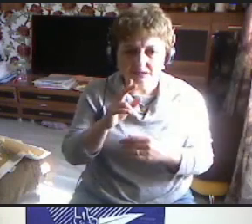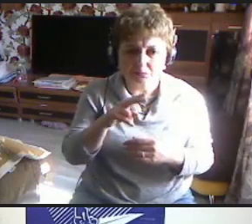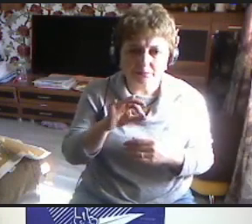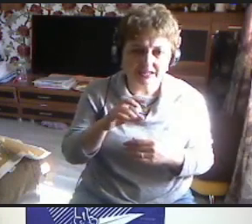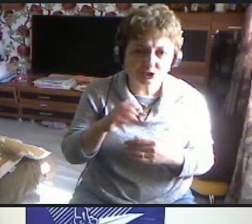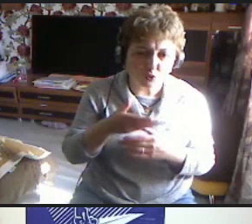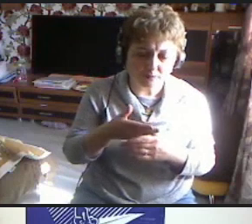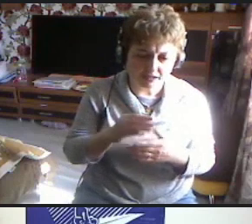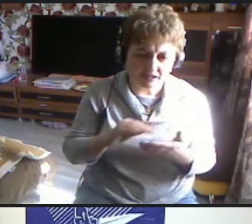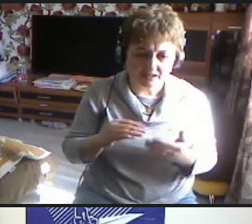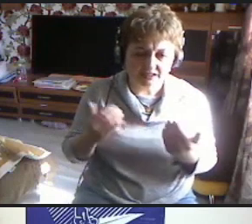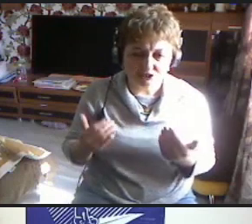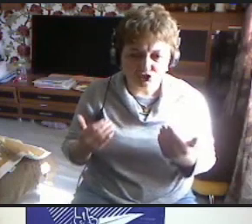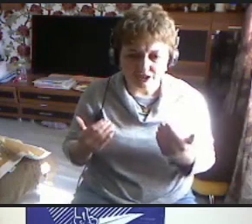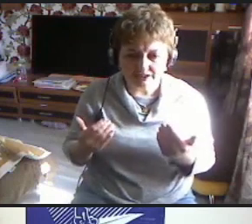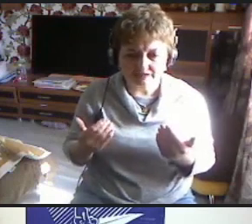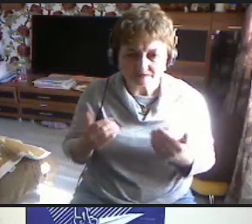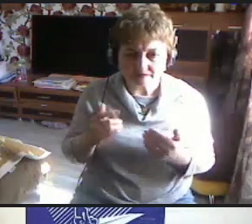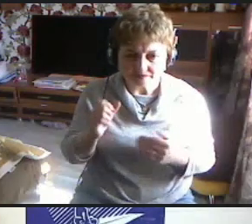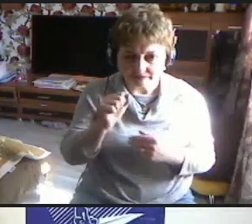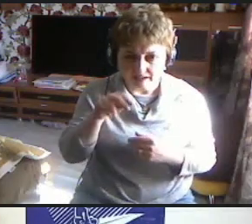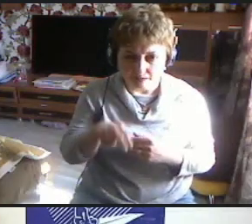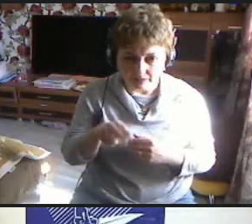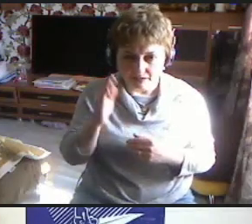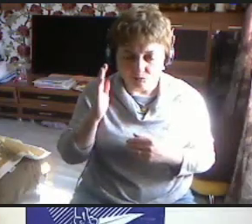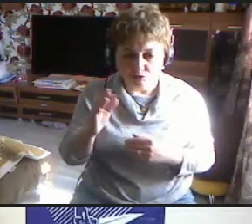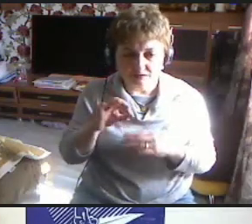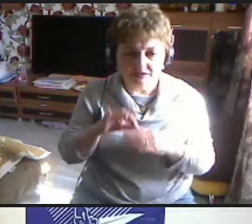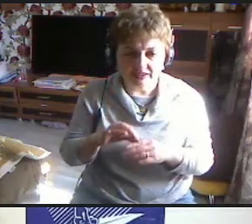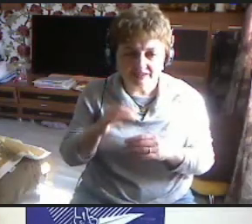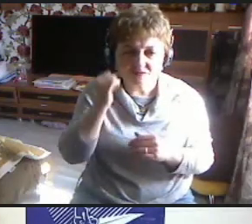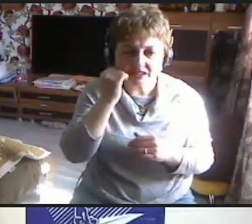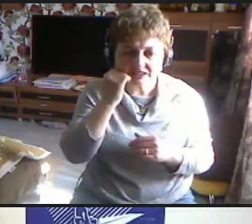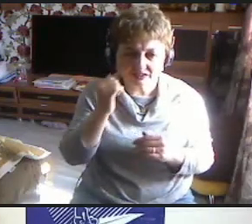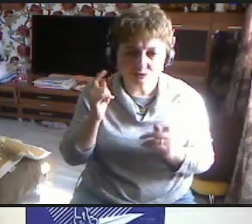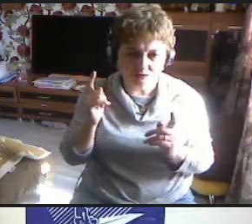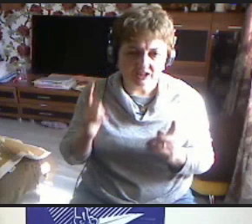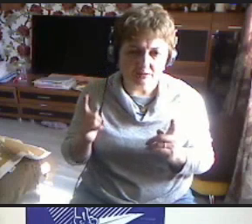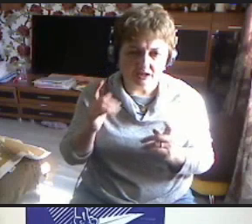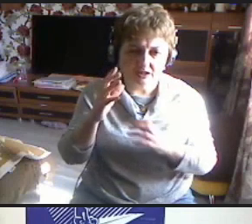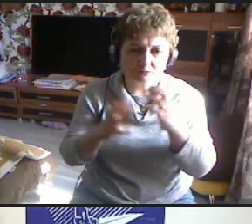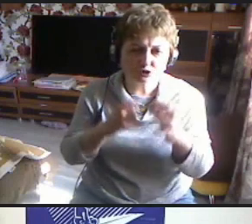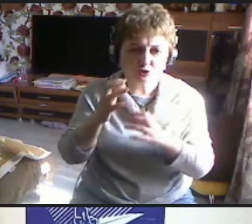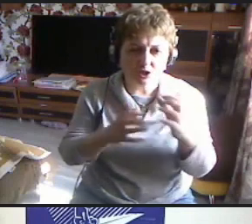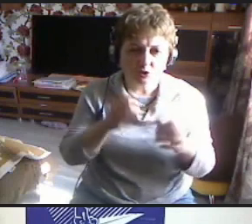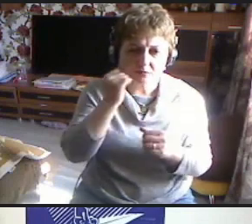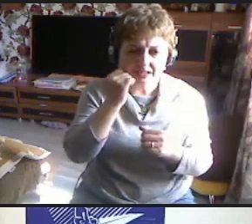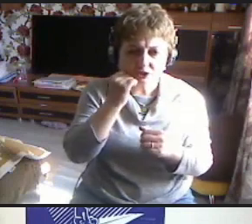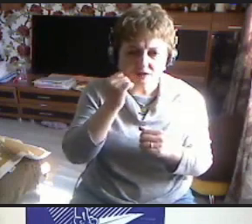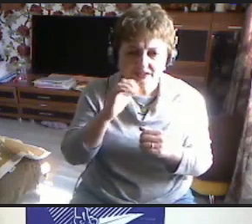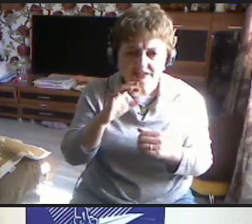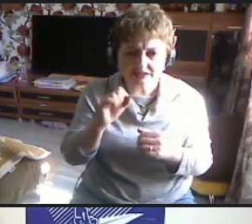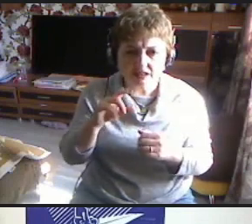сейчас в апреле будет проходить в Москве в рамках международного московского салона по образованию